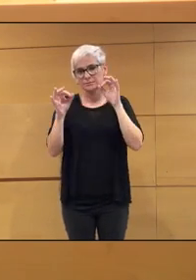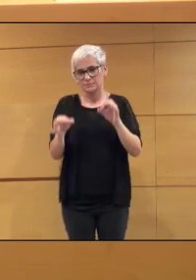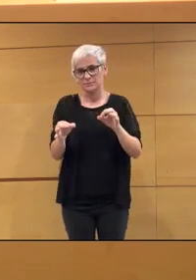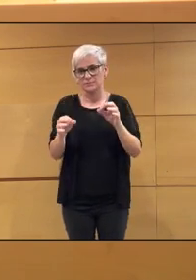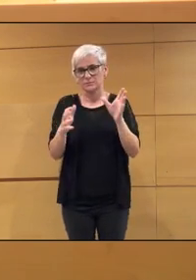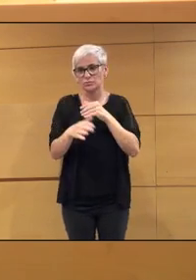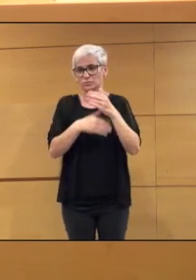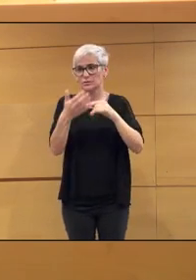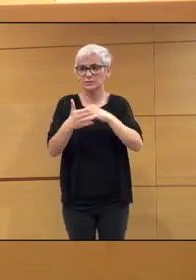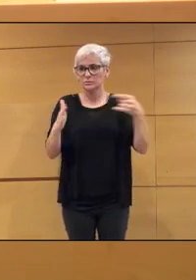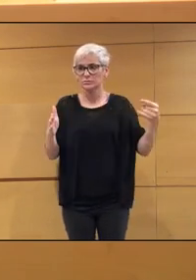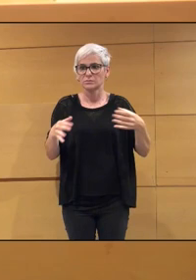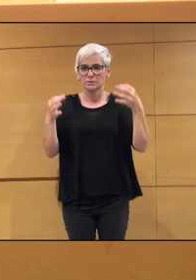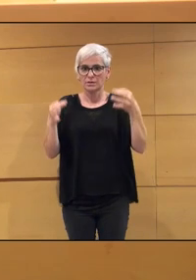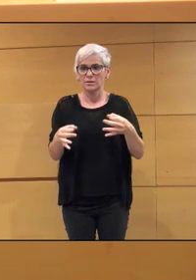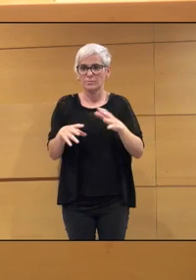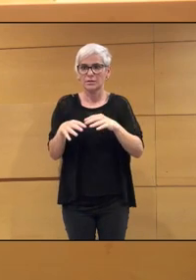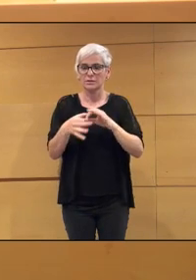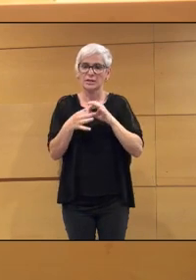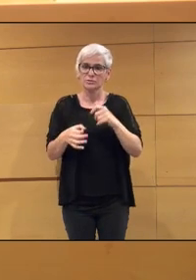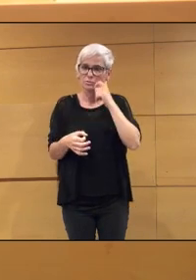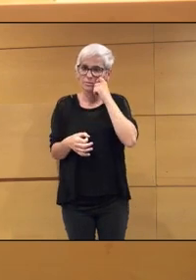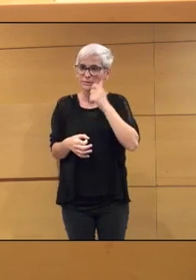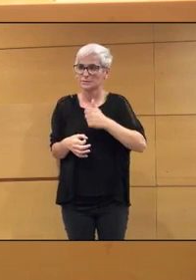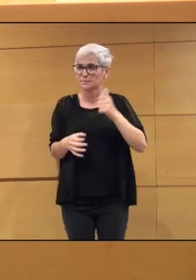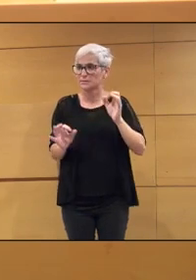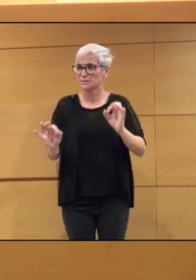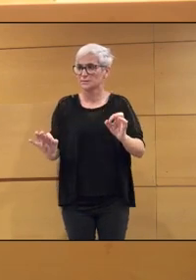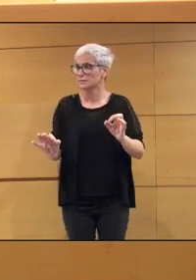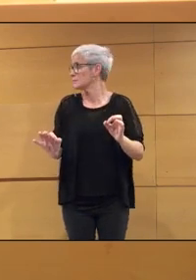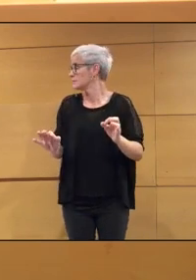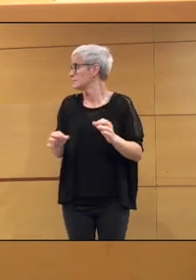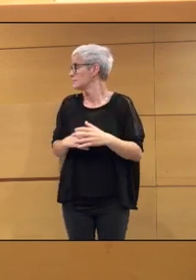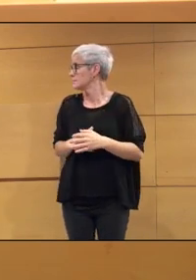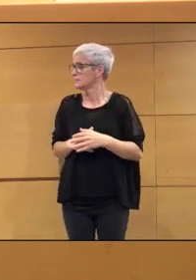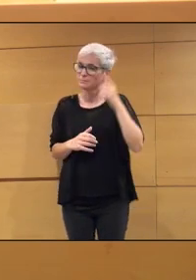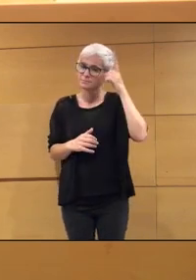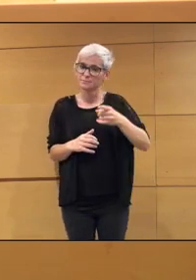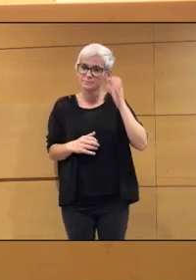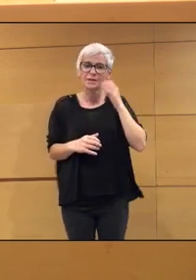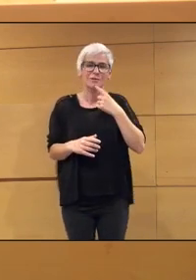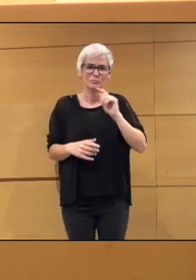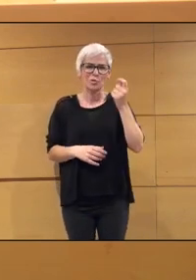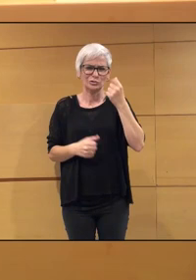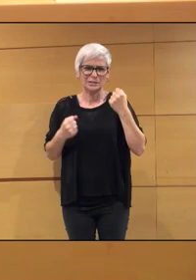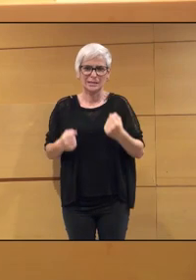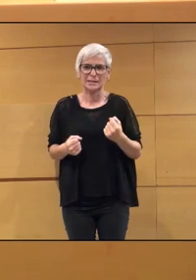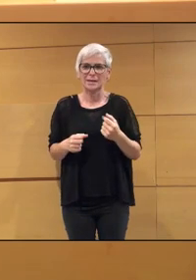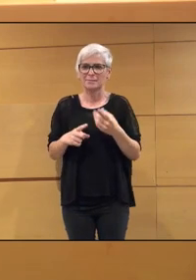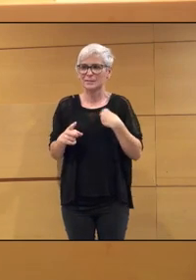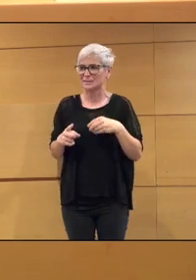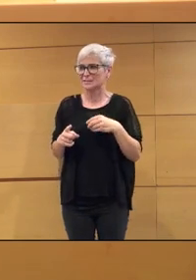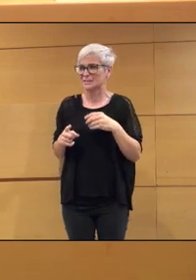tecnològics, una formació més humana dels tecnòlegs. Sí, totalment d'acord. Ho aconseguirem amb aquestes